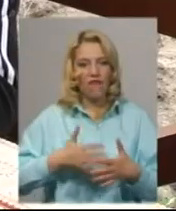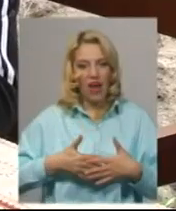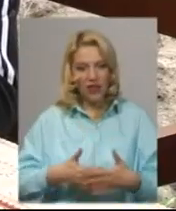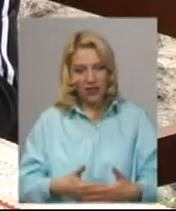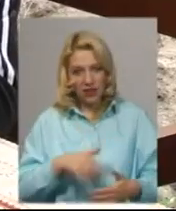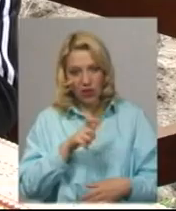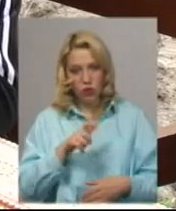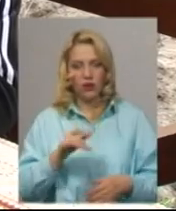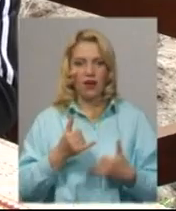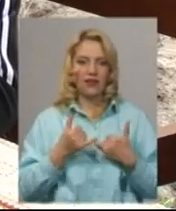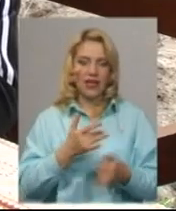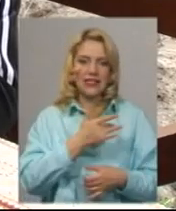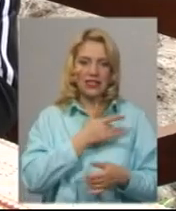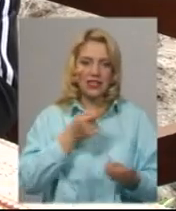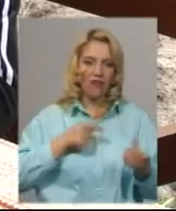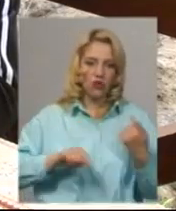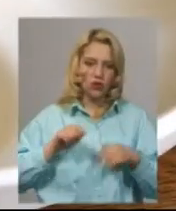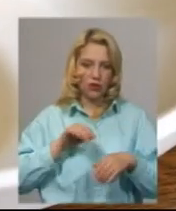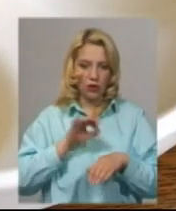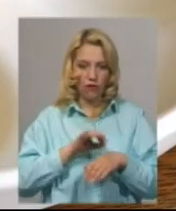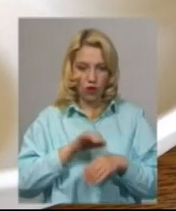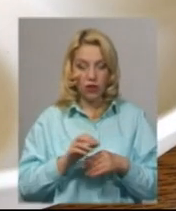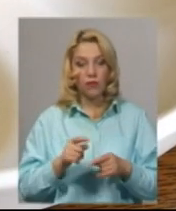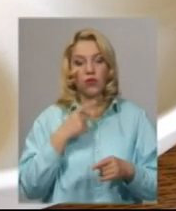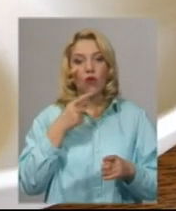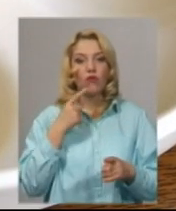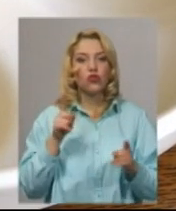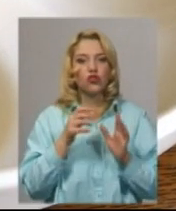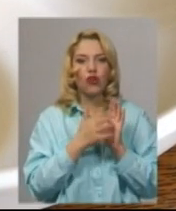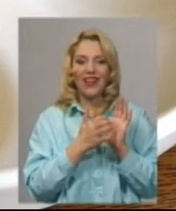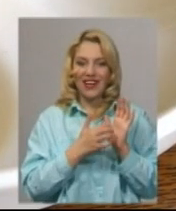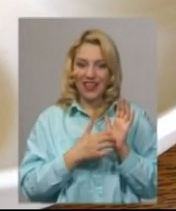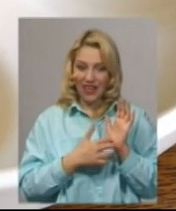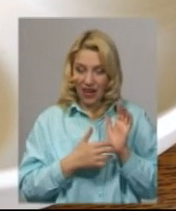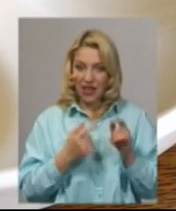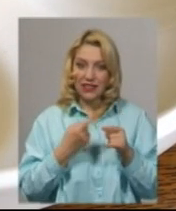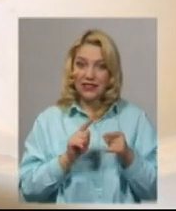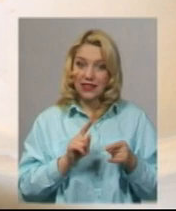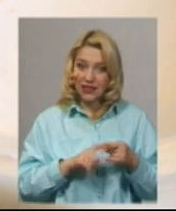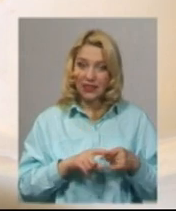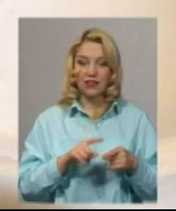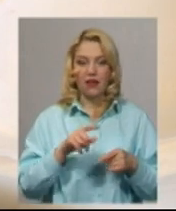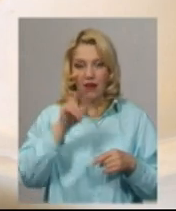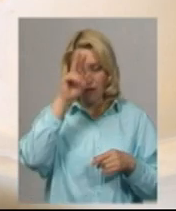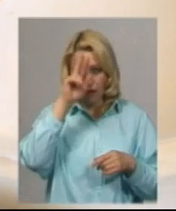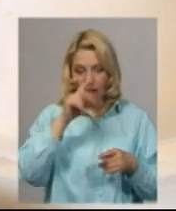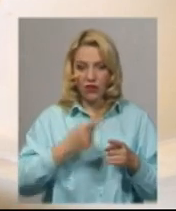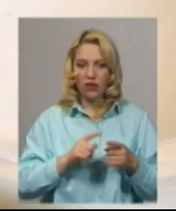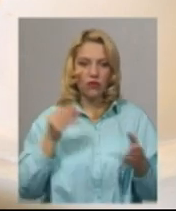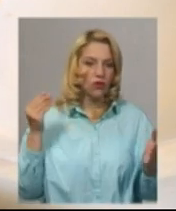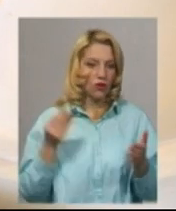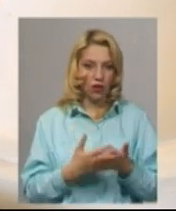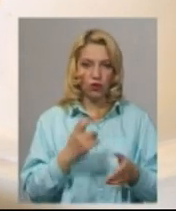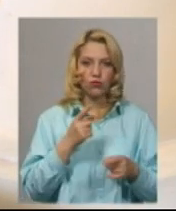серцево-судинними хворобами, розповідає Сергій Ланчук. Додає, ікра равлики – найдорожча в світі, оскільки один равлик відкладає 3-4